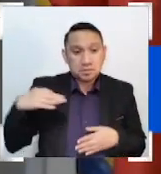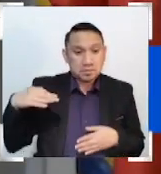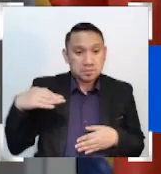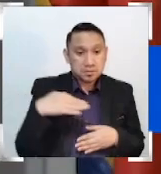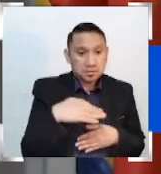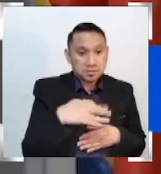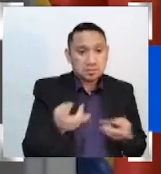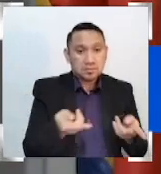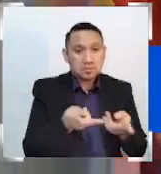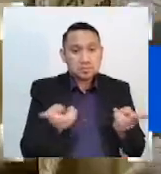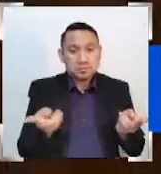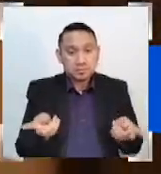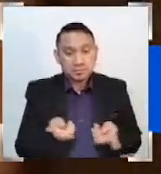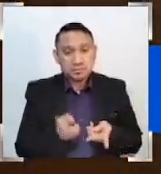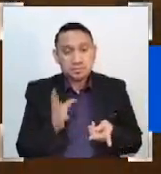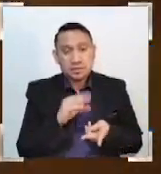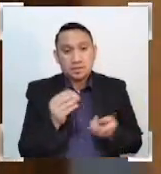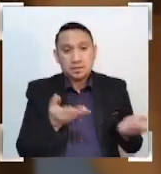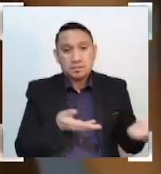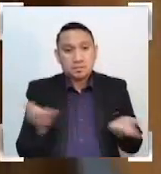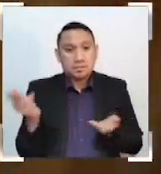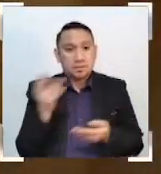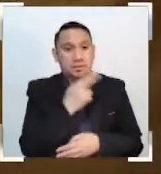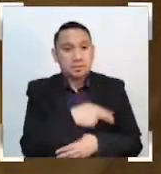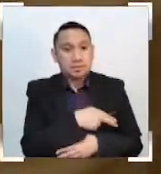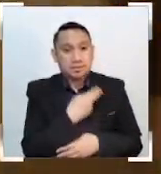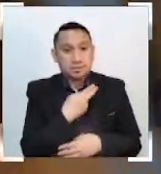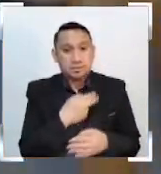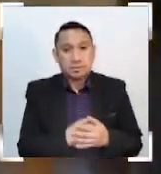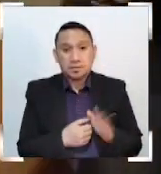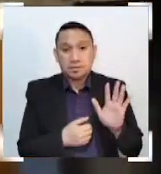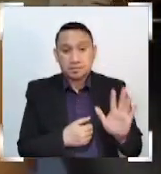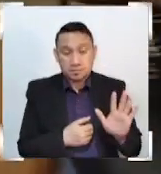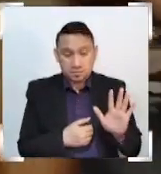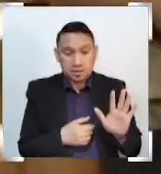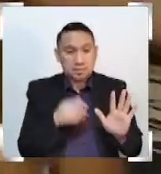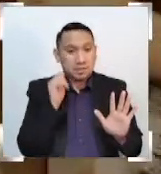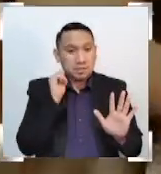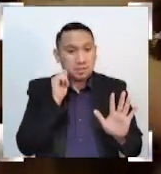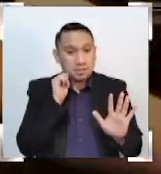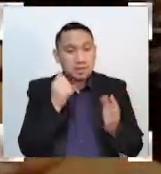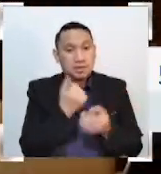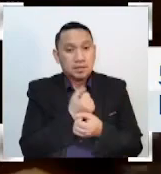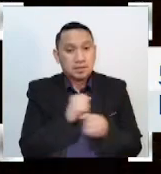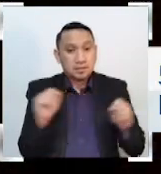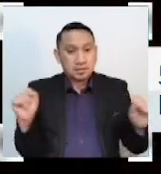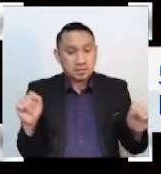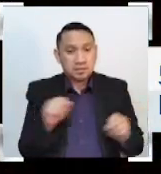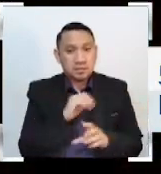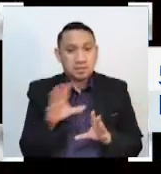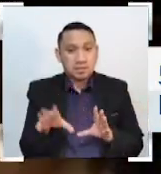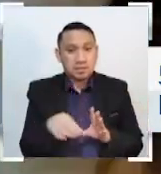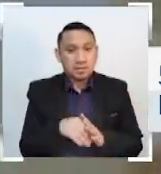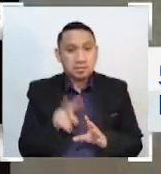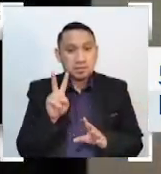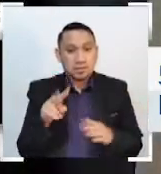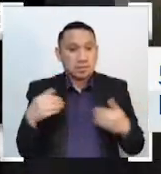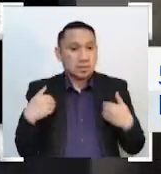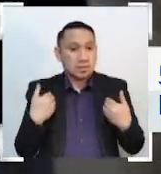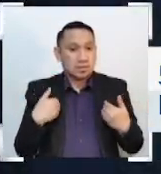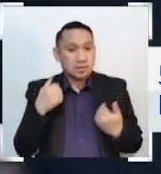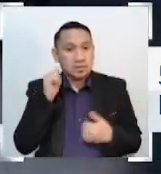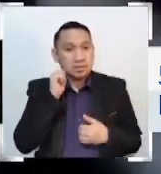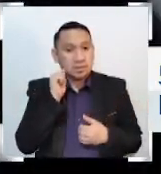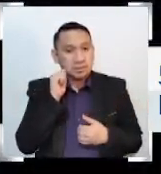at dinadala ito sa hotel. Limang babaeng biktima umano ng suspect ang nasagip sa operasyon, kabilang ang dalawang minor de edad. Inaalam na raw